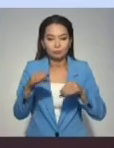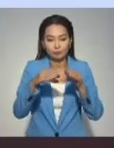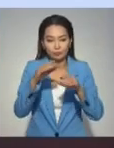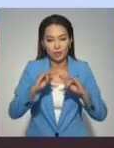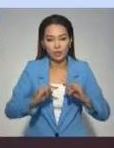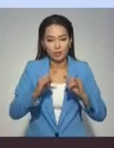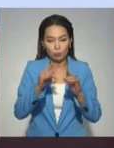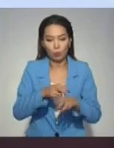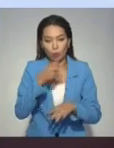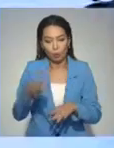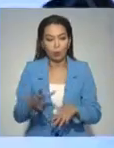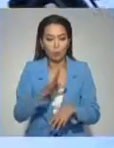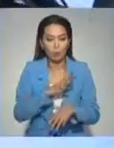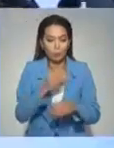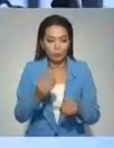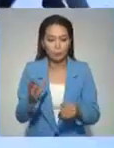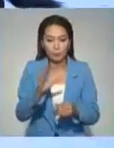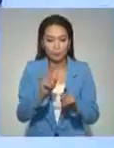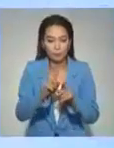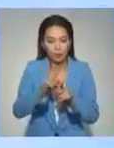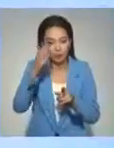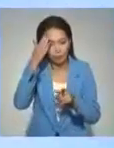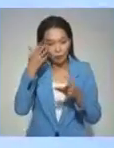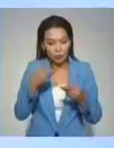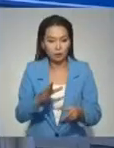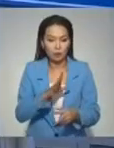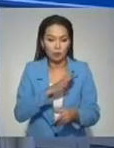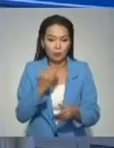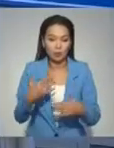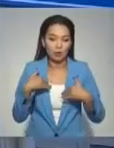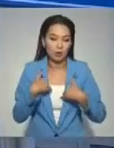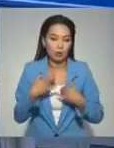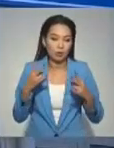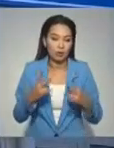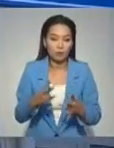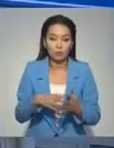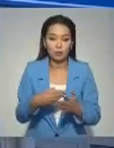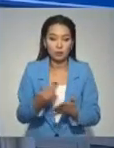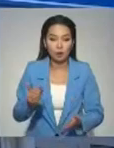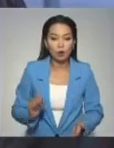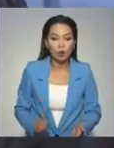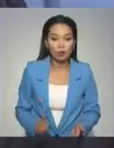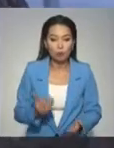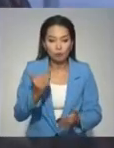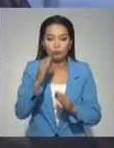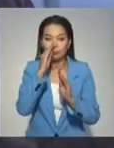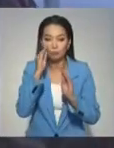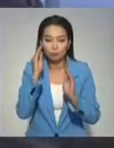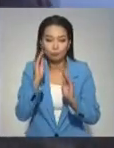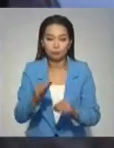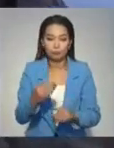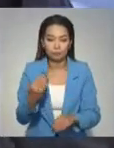құлап кеткен. Цемент ертіндісі оның басына түскен. Марқұмның туыстары қайғылы жағдайға құрылыс компаниясын кінәлейді. Отсутствие